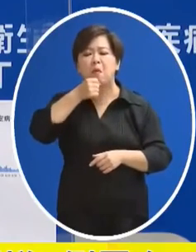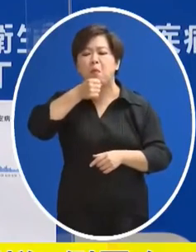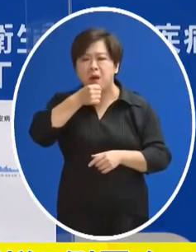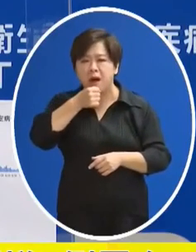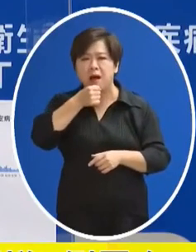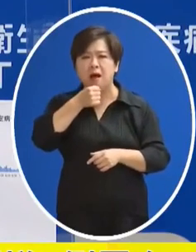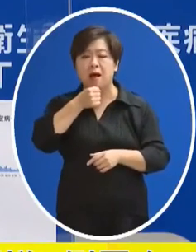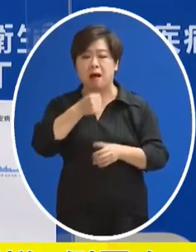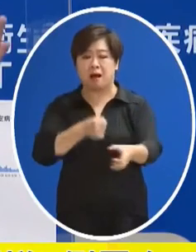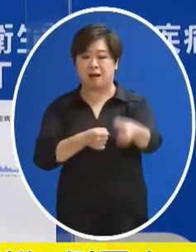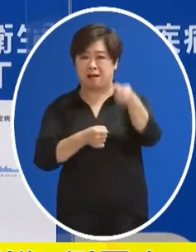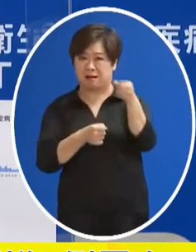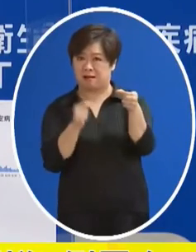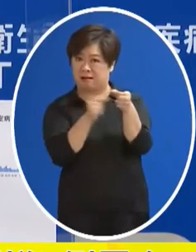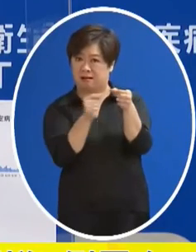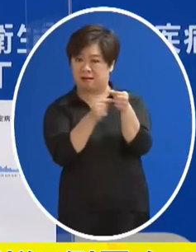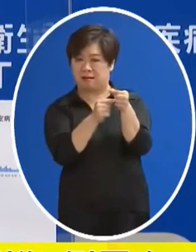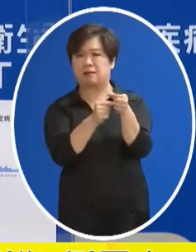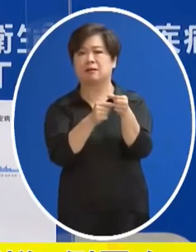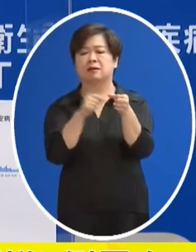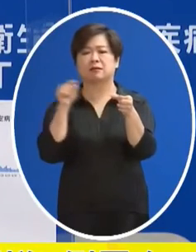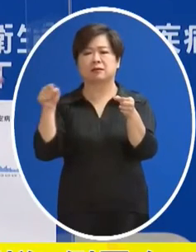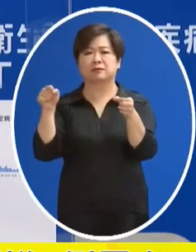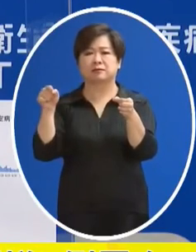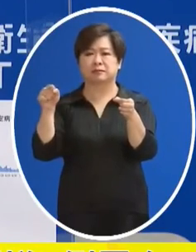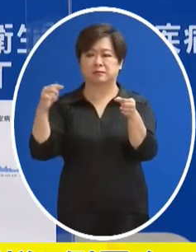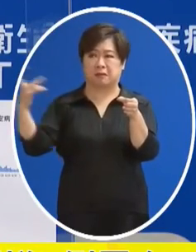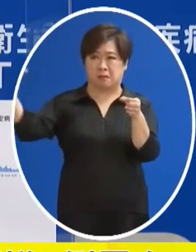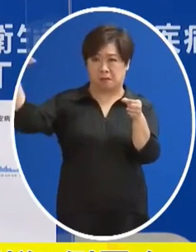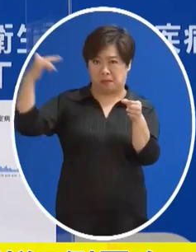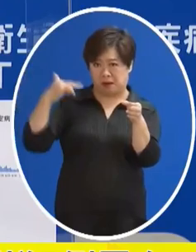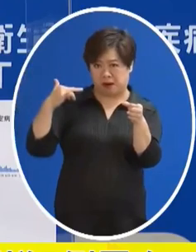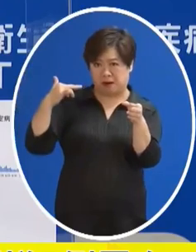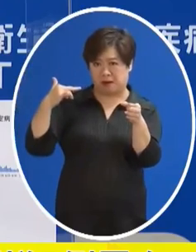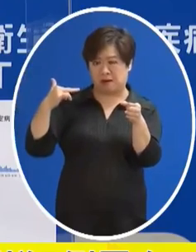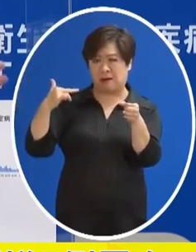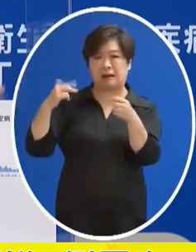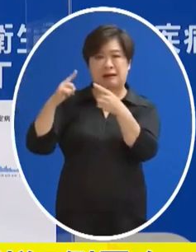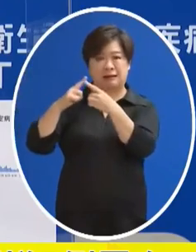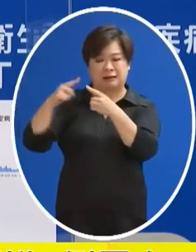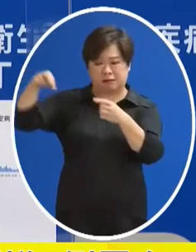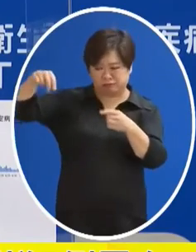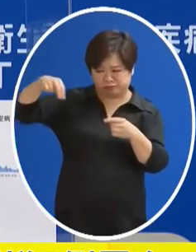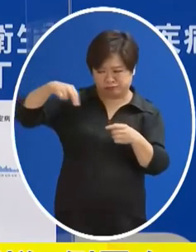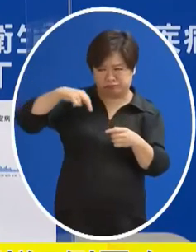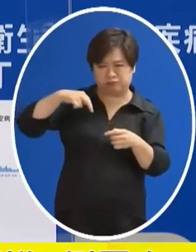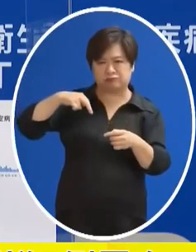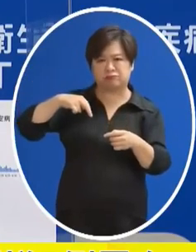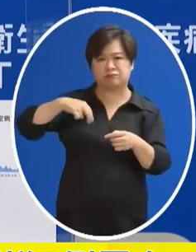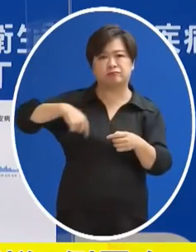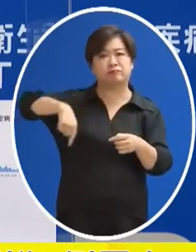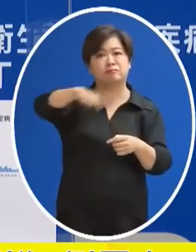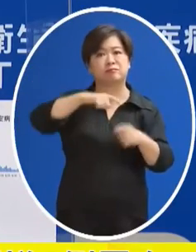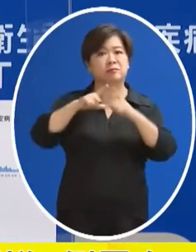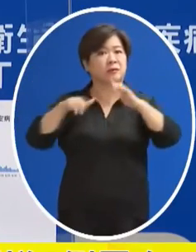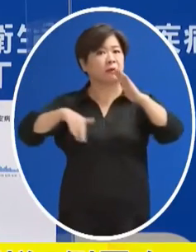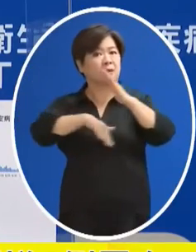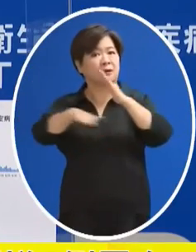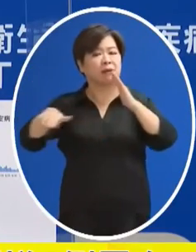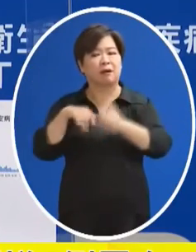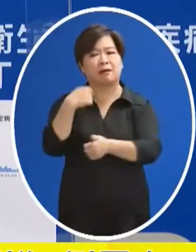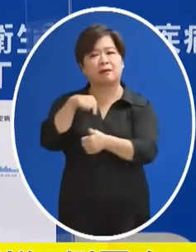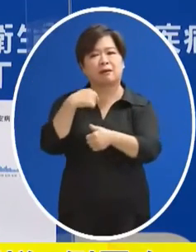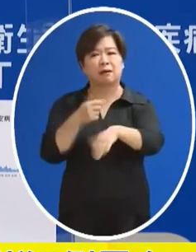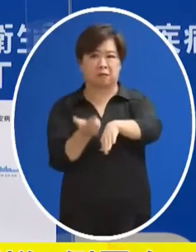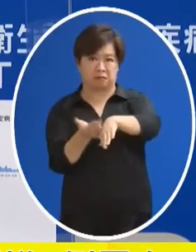有一个瓶子，那我们再进来出。出了我们的关之后，那就会在后续大厅那边就会教他